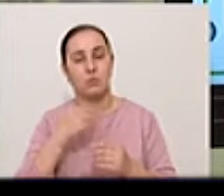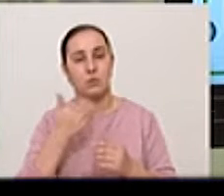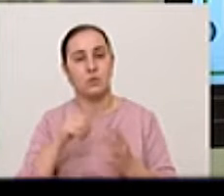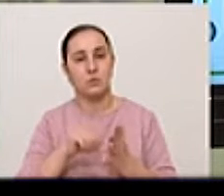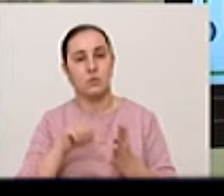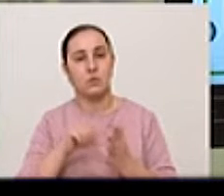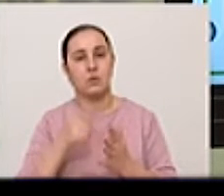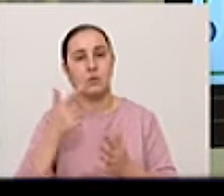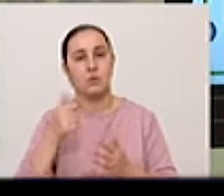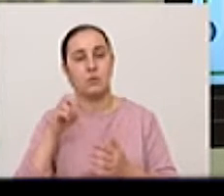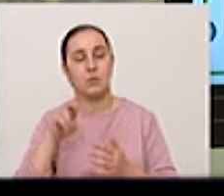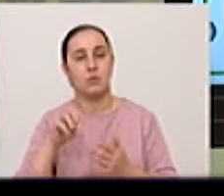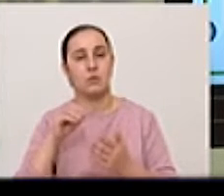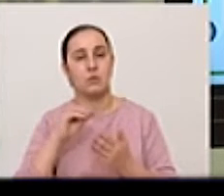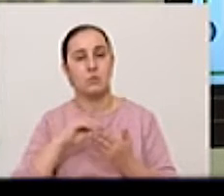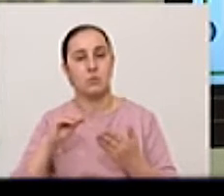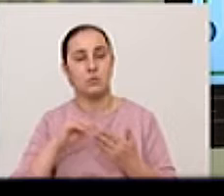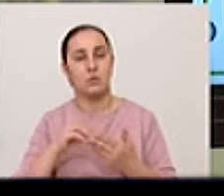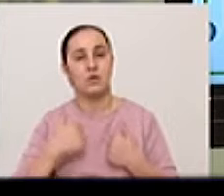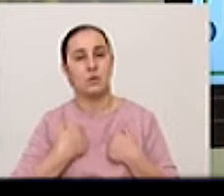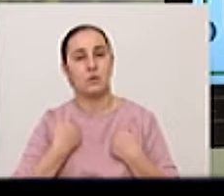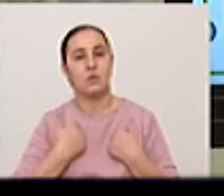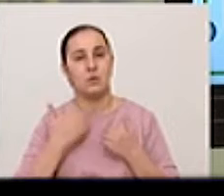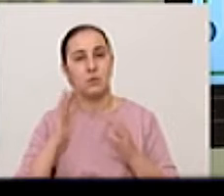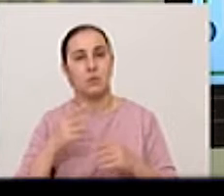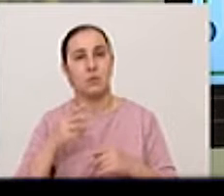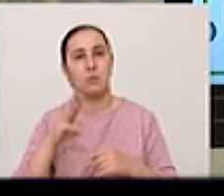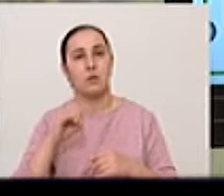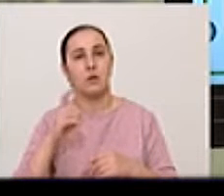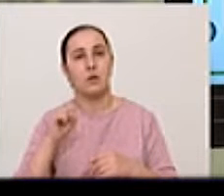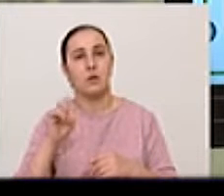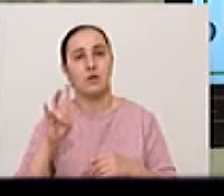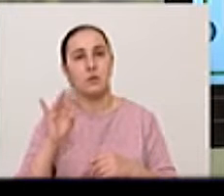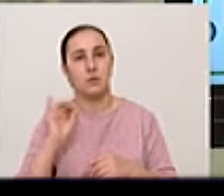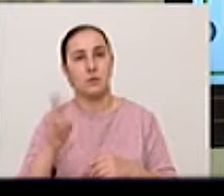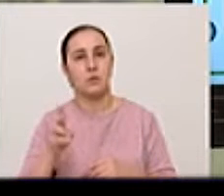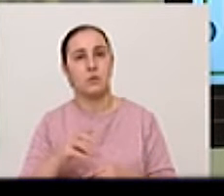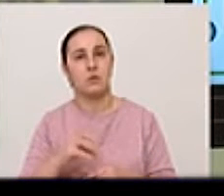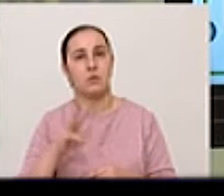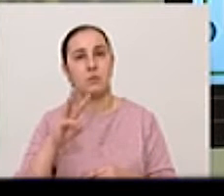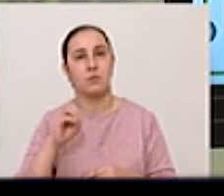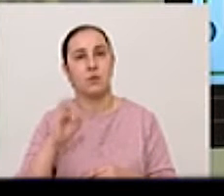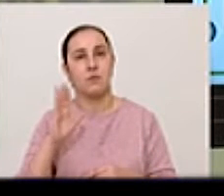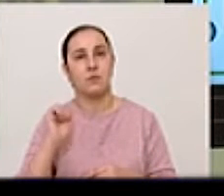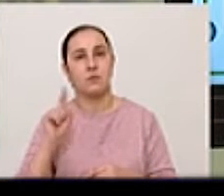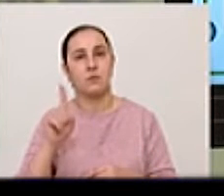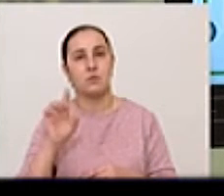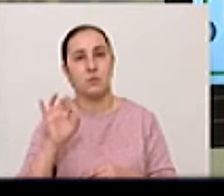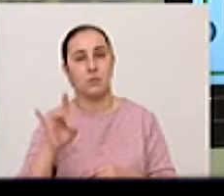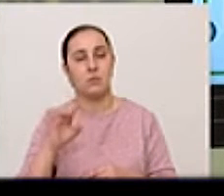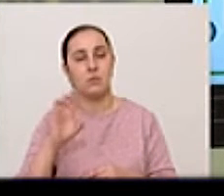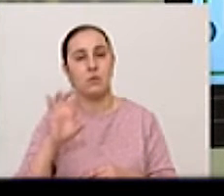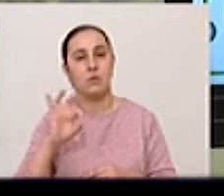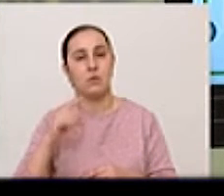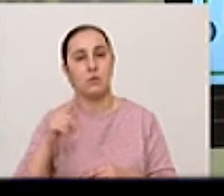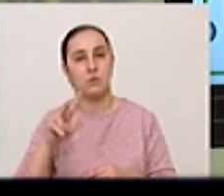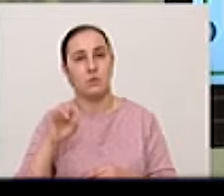ishtirokida gaplar tuzishga harakat qilasiz. Mexanik, mevazor,